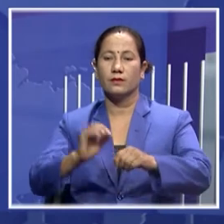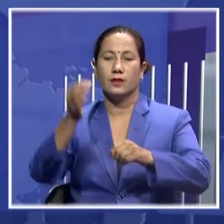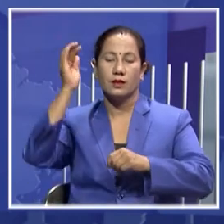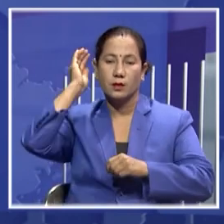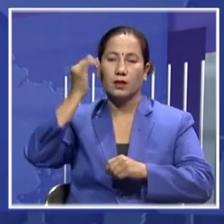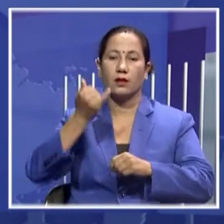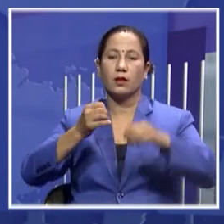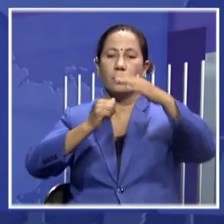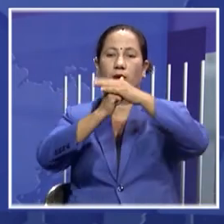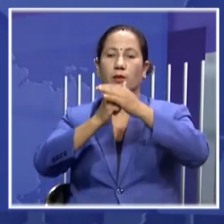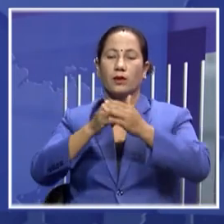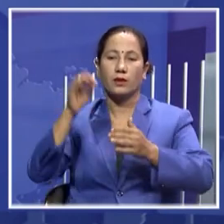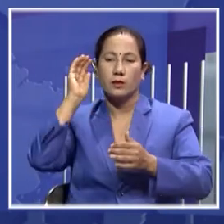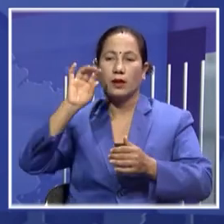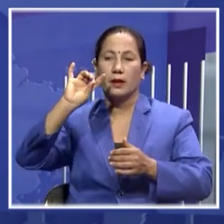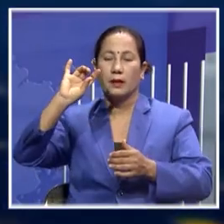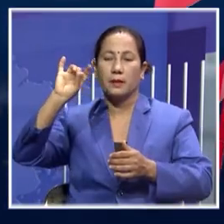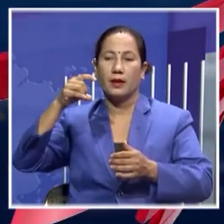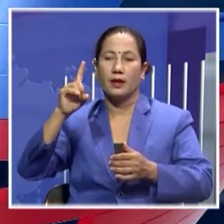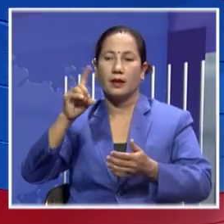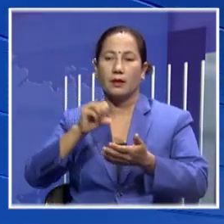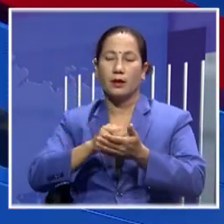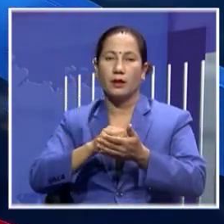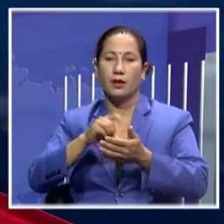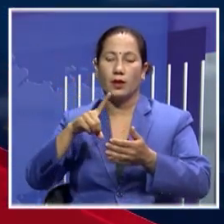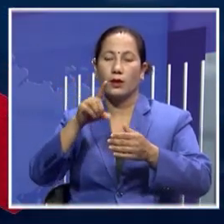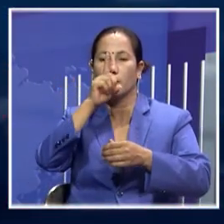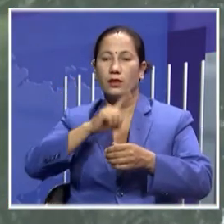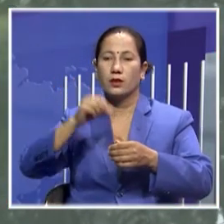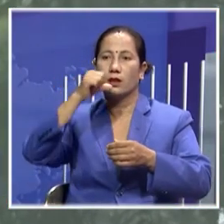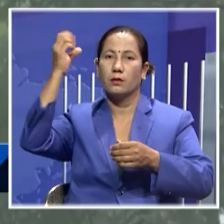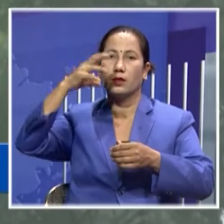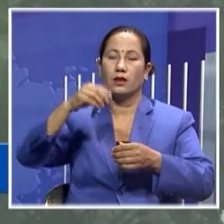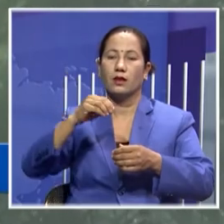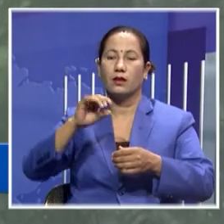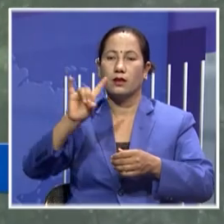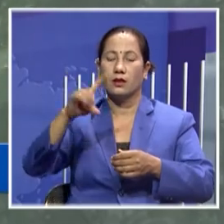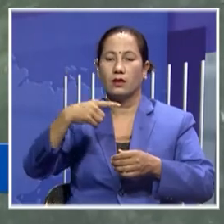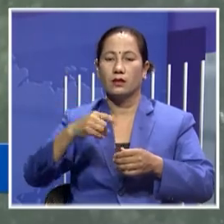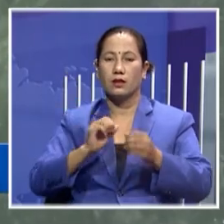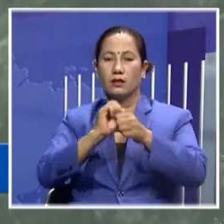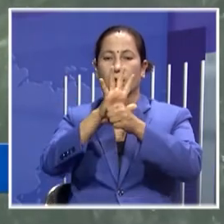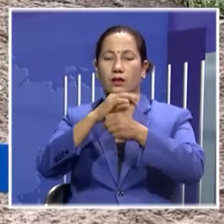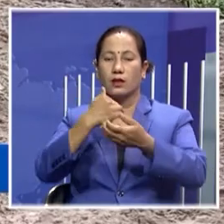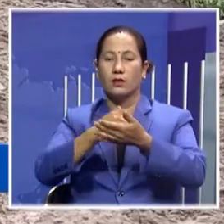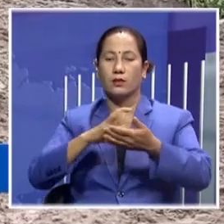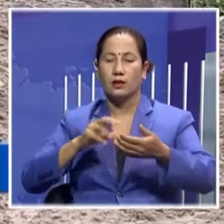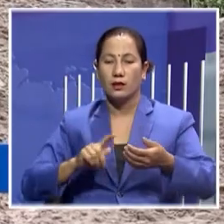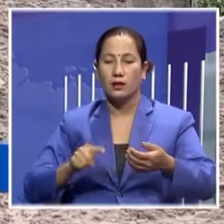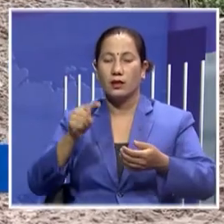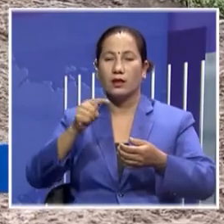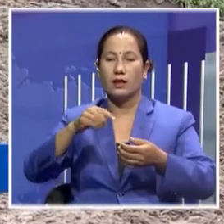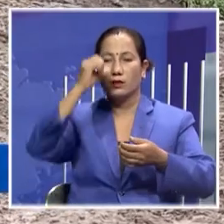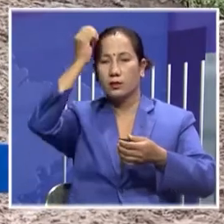समाचारको अन्त्यमा प्रमुख समाचार पुनः एकपटक। यो वर्षको मनसुनी वर्षा अझै सक्रिय। लुम्बिनी, कर्णाली र सुदूरपश्चिमका